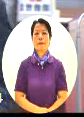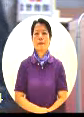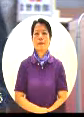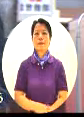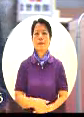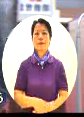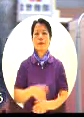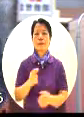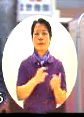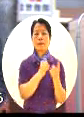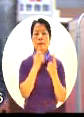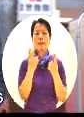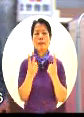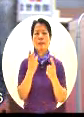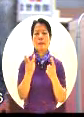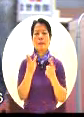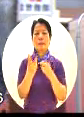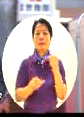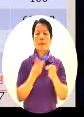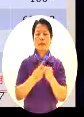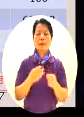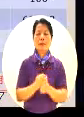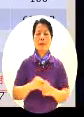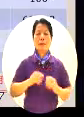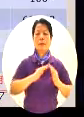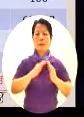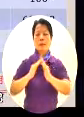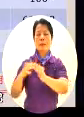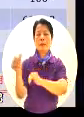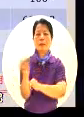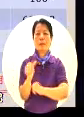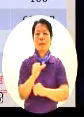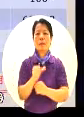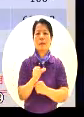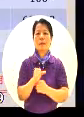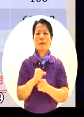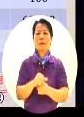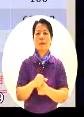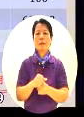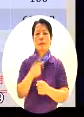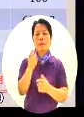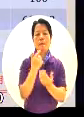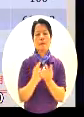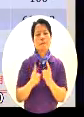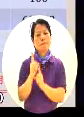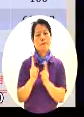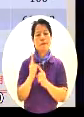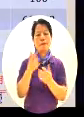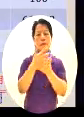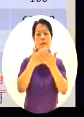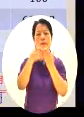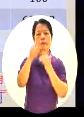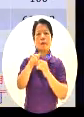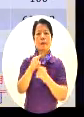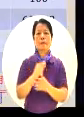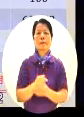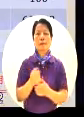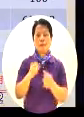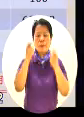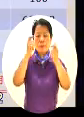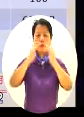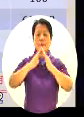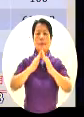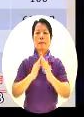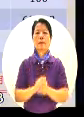那103年哈五都举债的一个比较表哈，高雄市哈迄、那